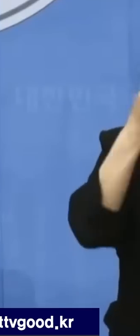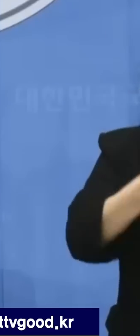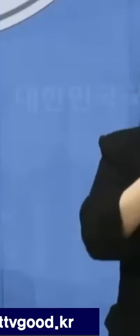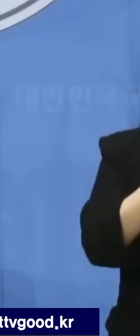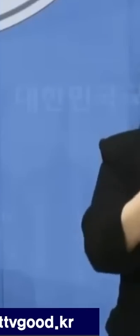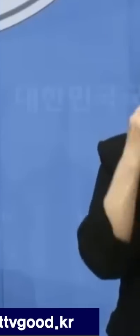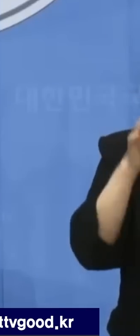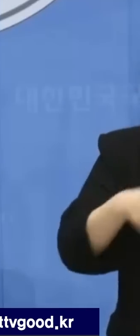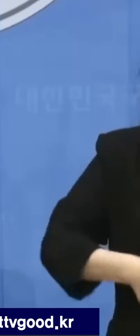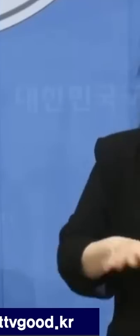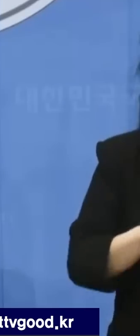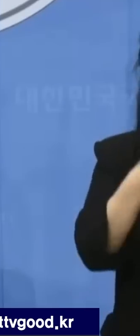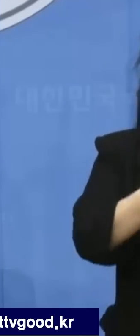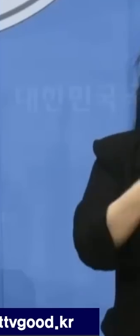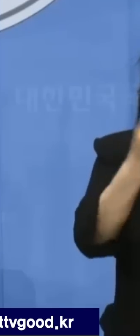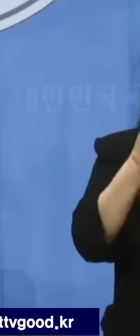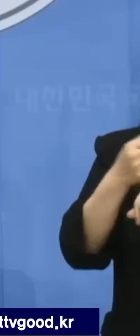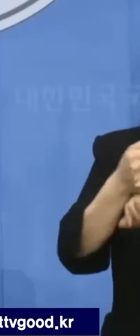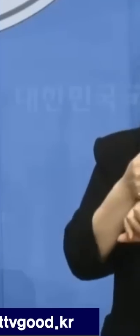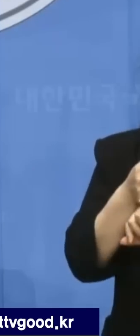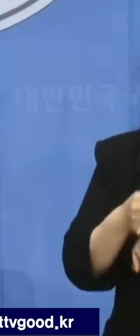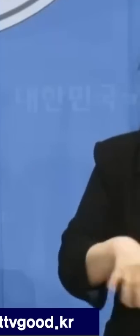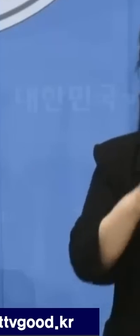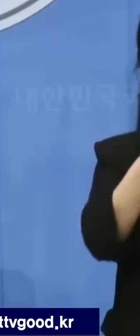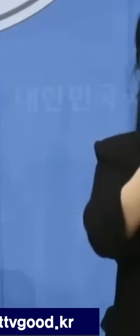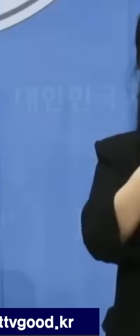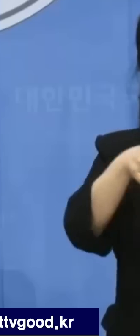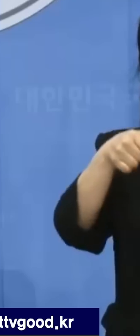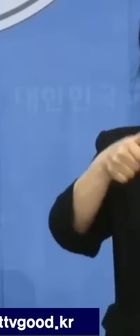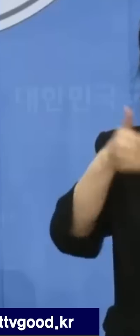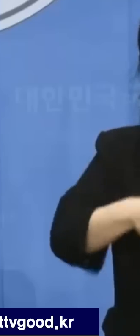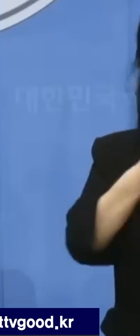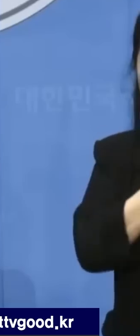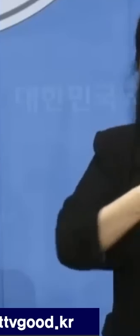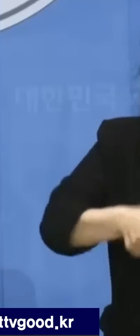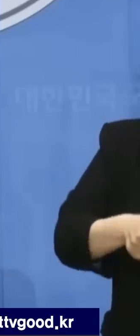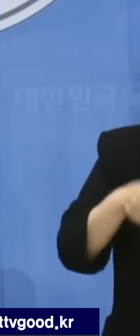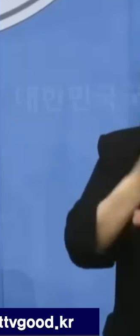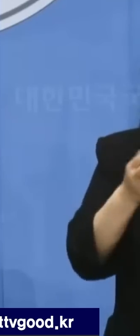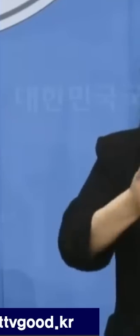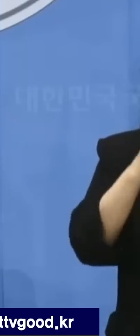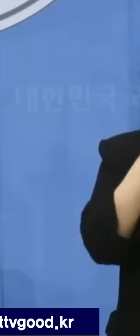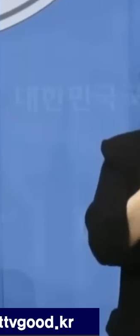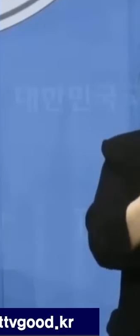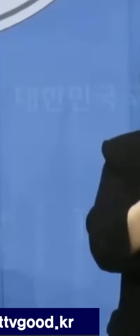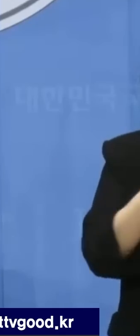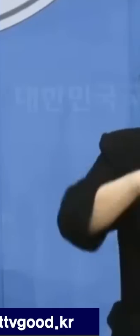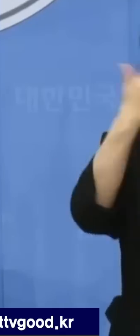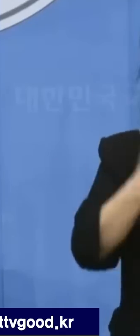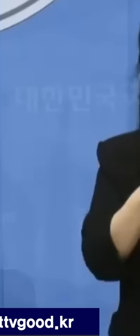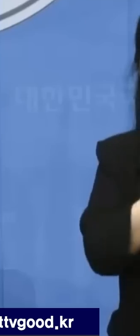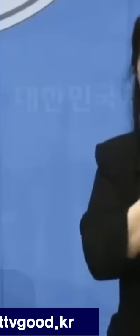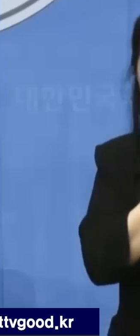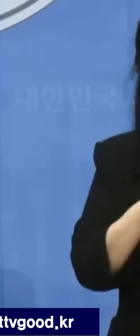개정하겠습니다. 셋째, 전당원투표제를 상설화하겠습니다. 당의 주요한 정책적 결정은 전당원의 뜻에